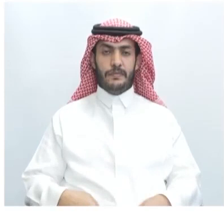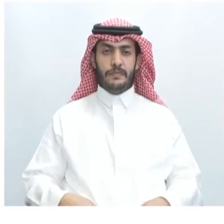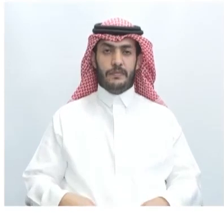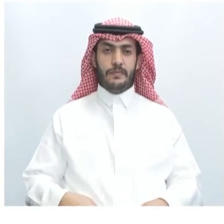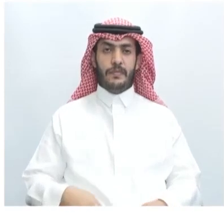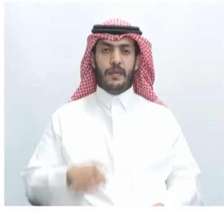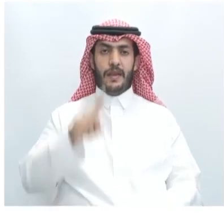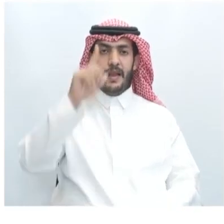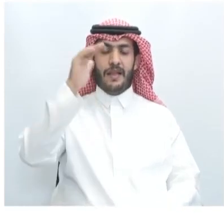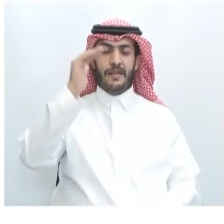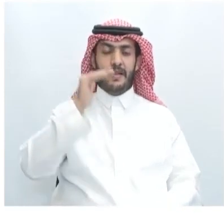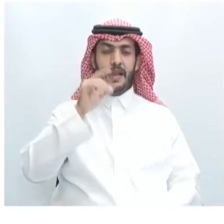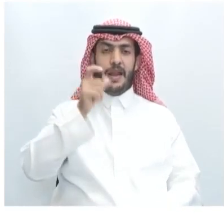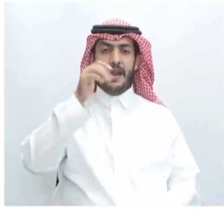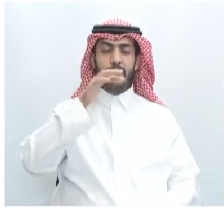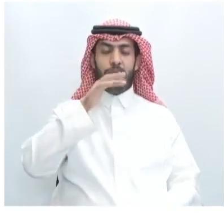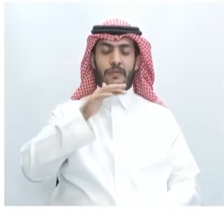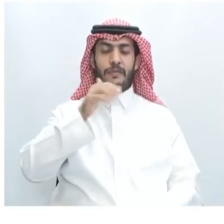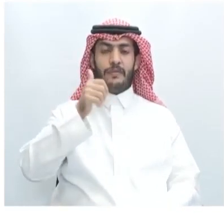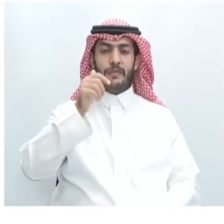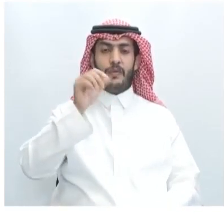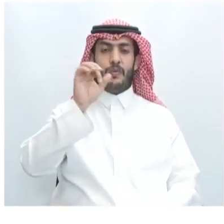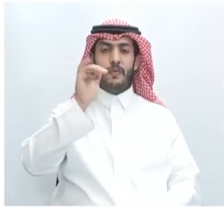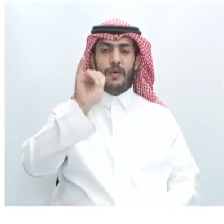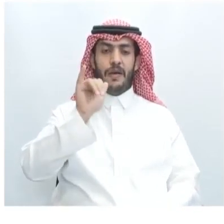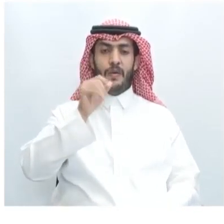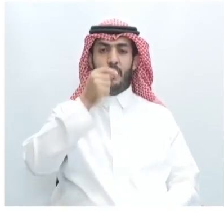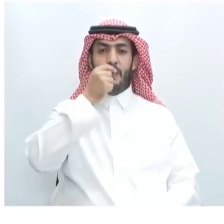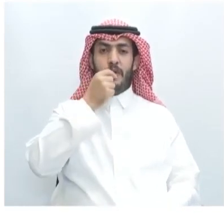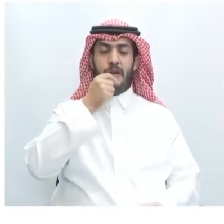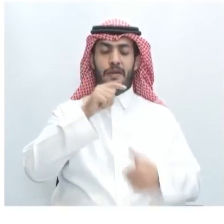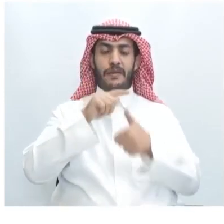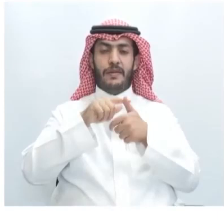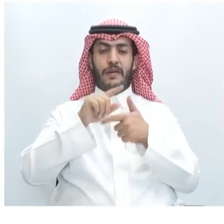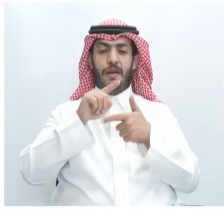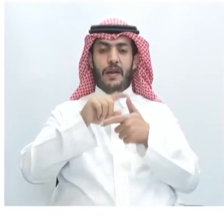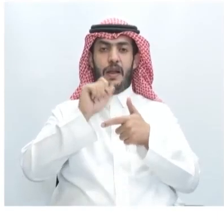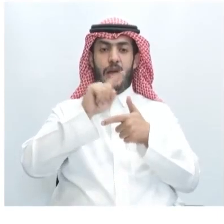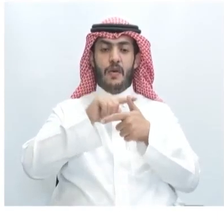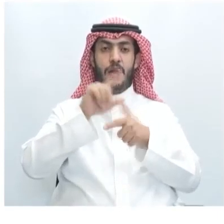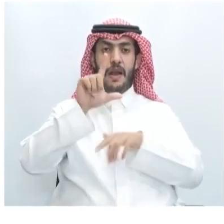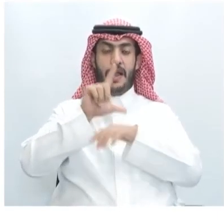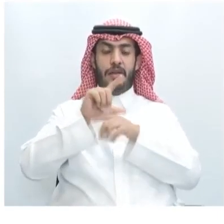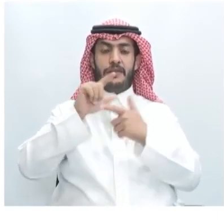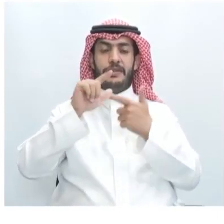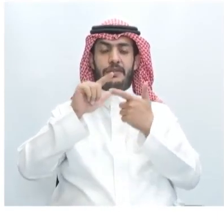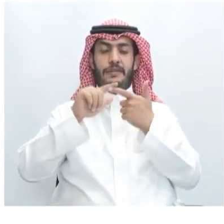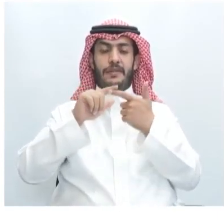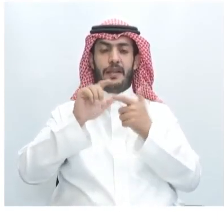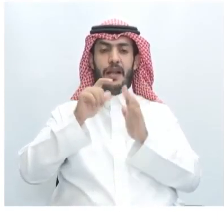بعث الله عز وجل رسوله صلى الله عليه وسلم احيا لي بالقران الكريم وهو المصدر الاول والرئيس لجميع